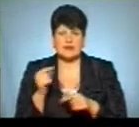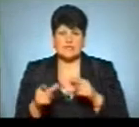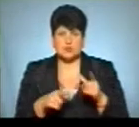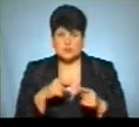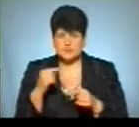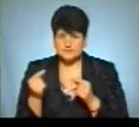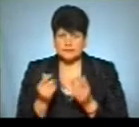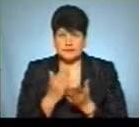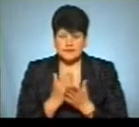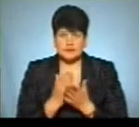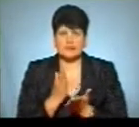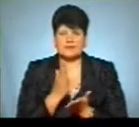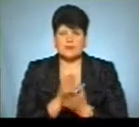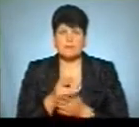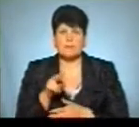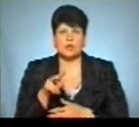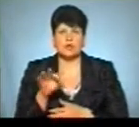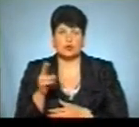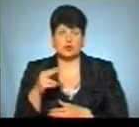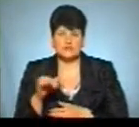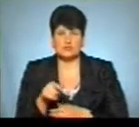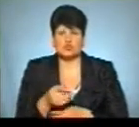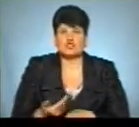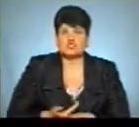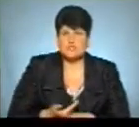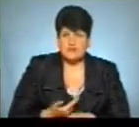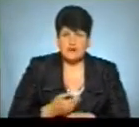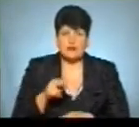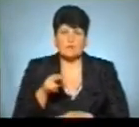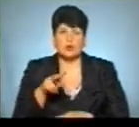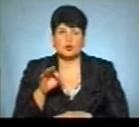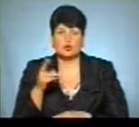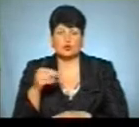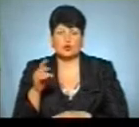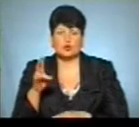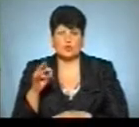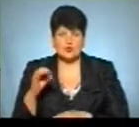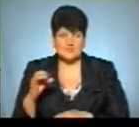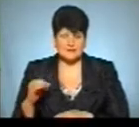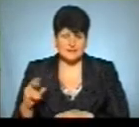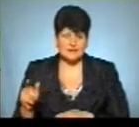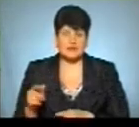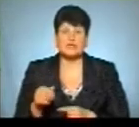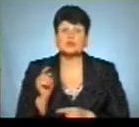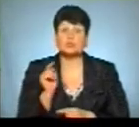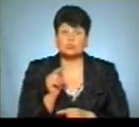маса, наявні плоди, тобто воно живе і плодоносило. От, і тому